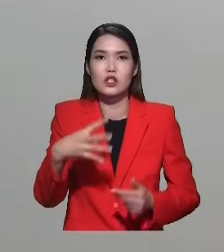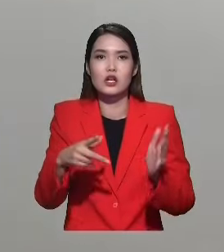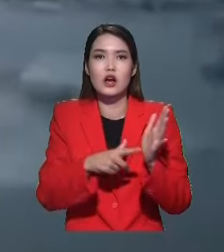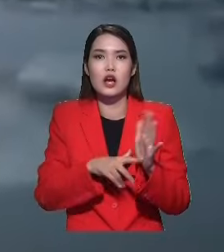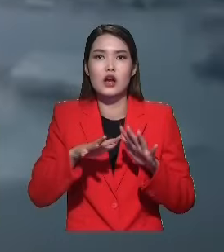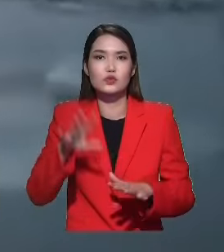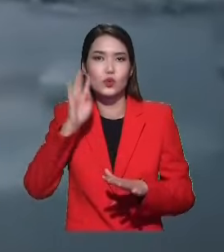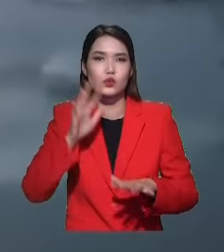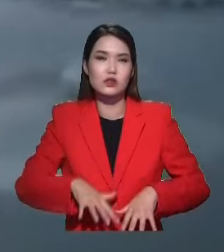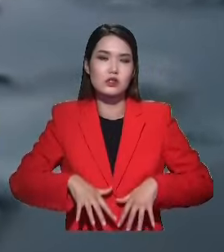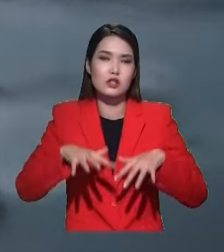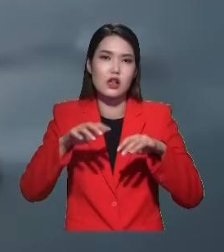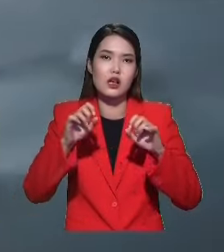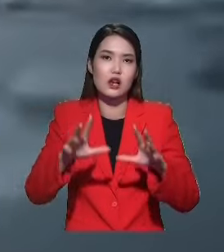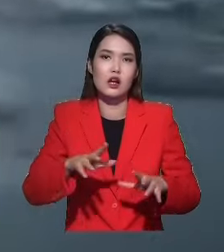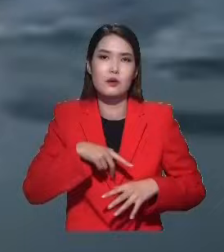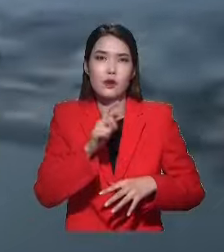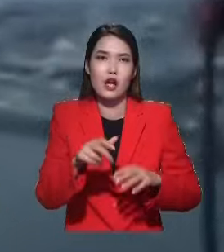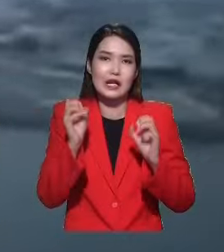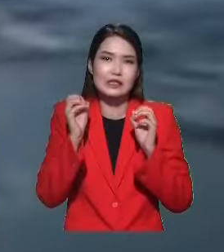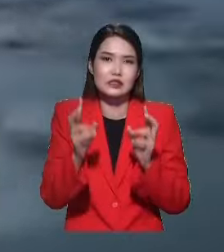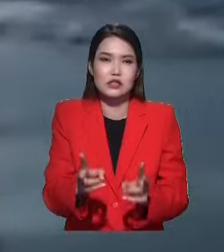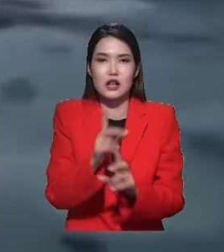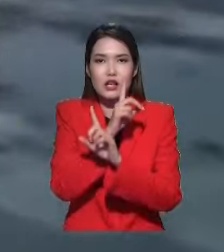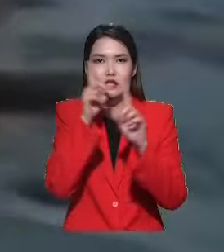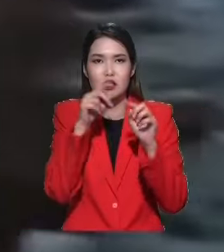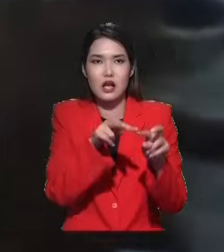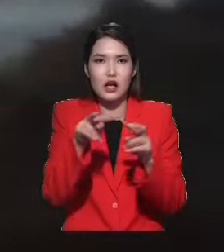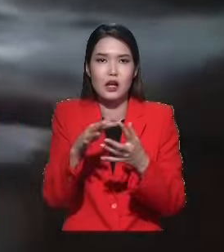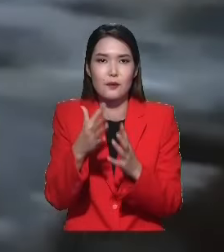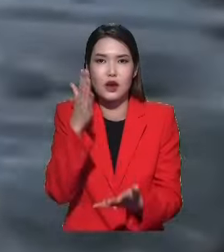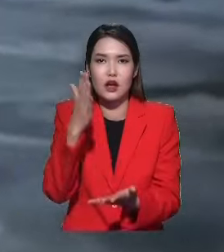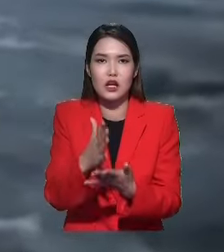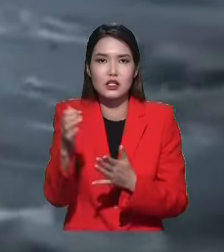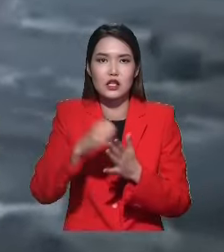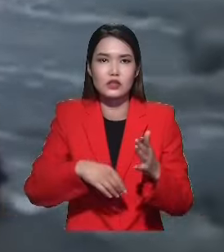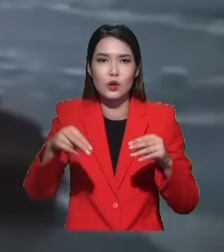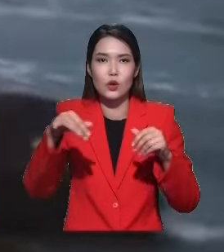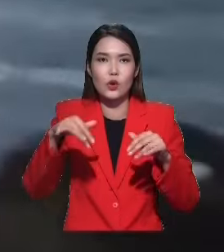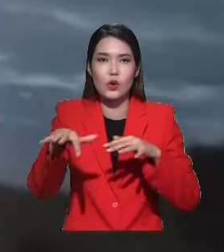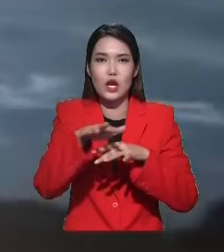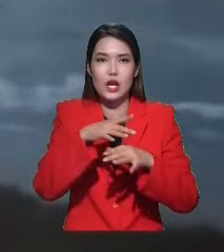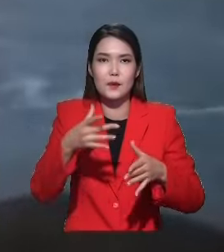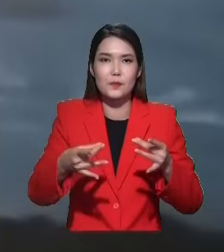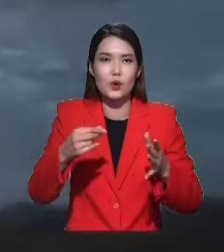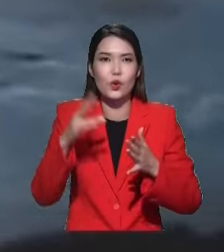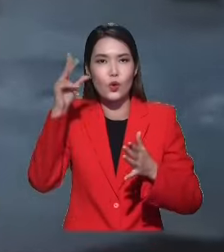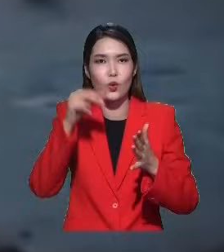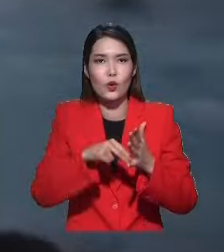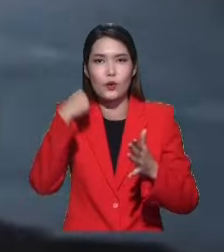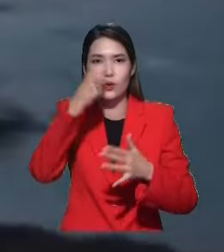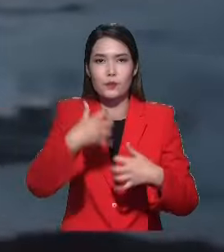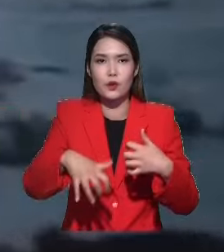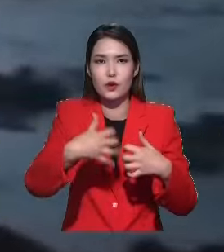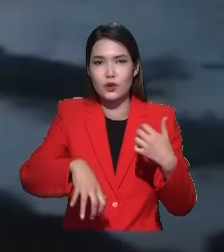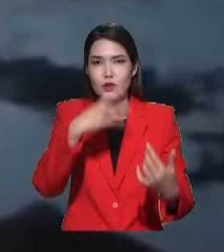су басуы мүмкін. Халқына қауіп төнген бұл ауылдар ерекше бақылауға алынды. Өйткені топырақ қабатындағы ылғал көлемі көп жылдық орташа